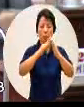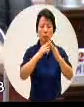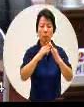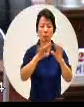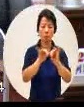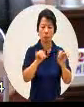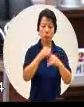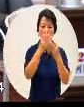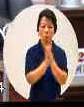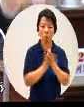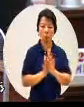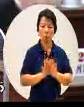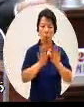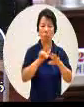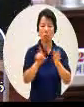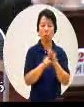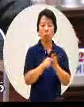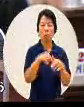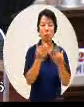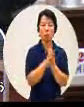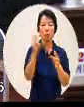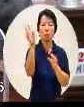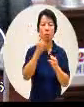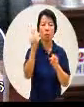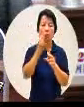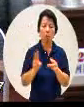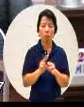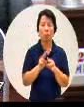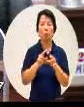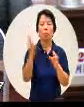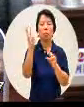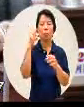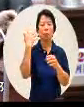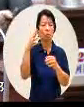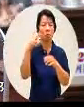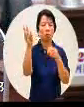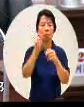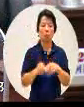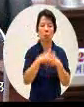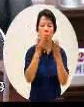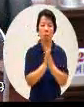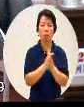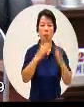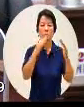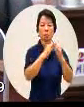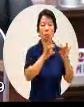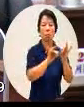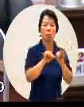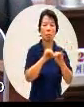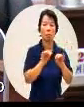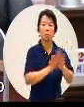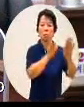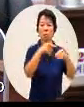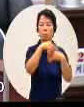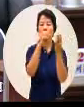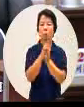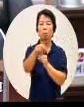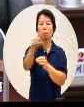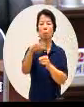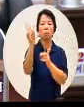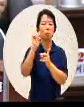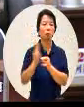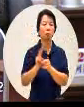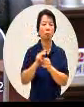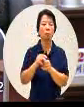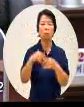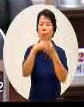業如果帶動那其他做水電的做幫忙的做冷氣的那因為黃地產業帶動他也會跟著帶動但是他